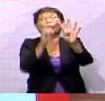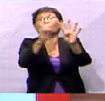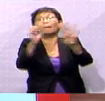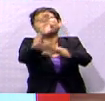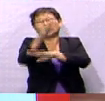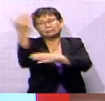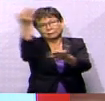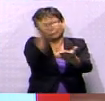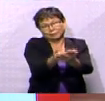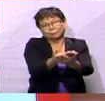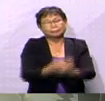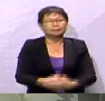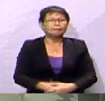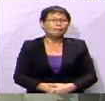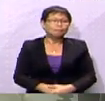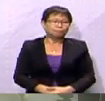petang.